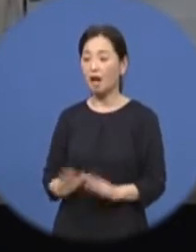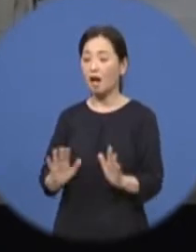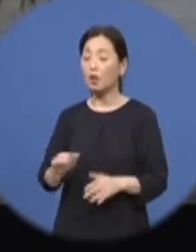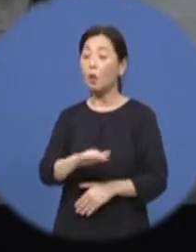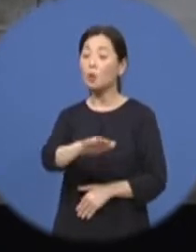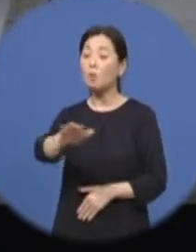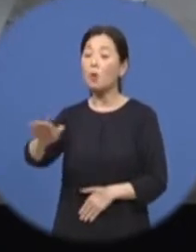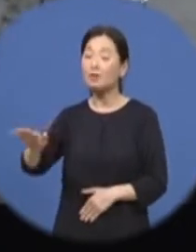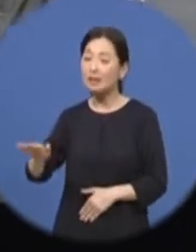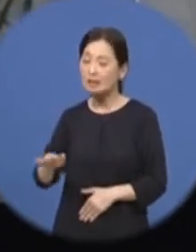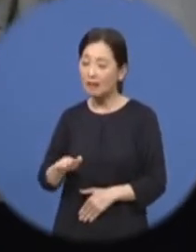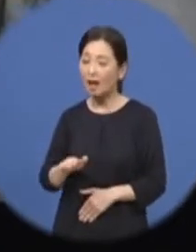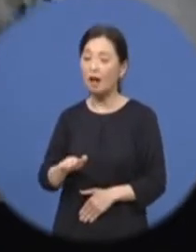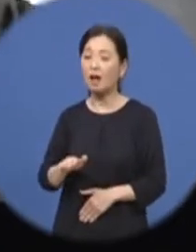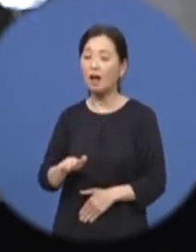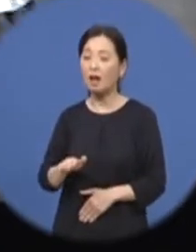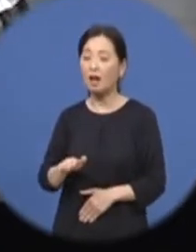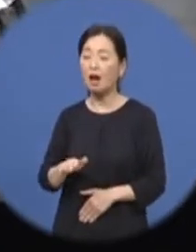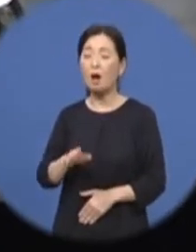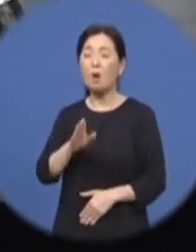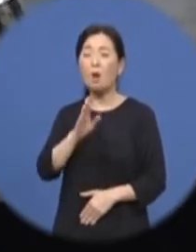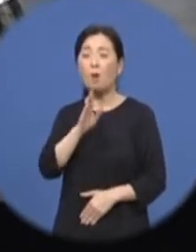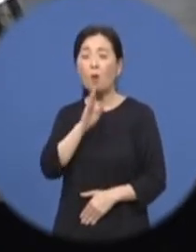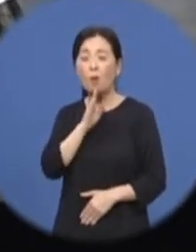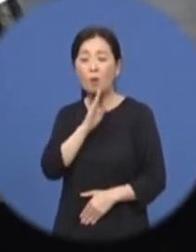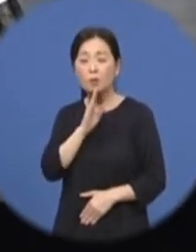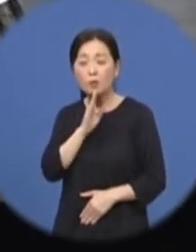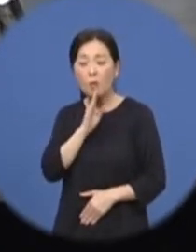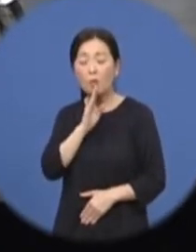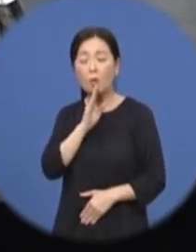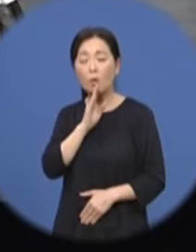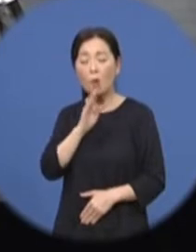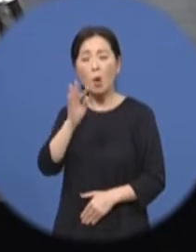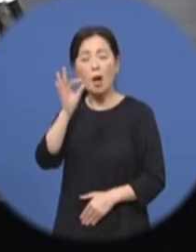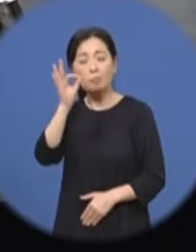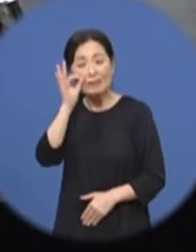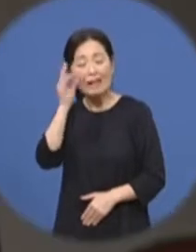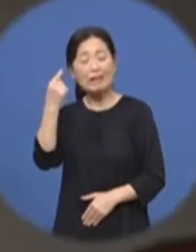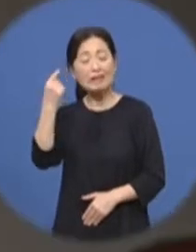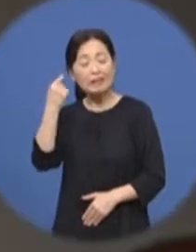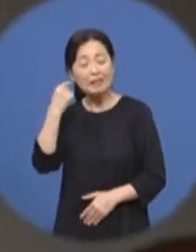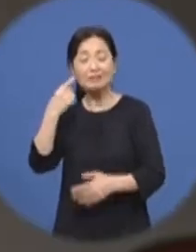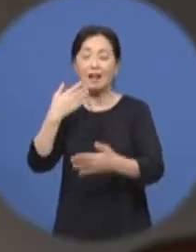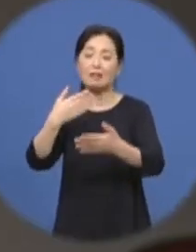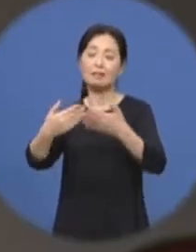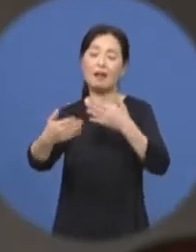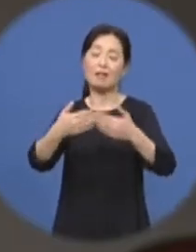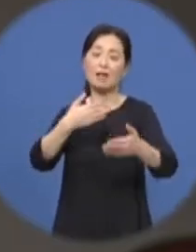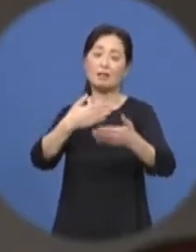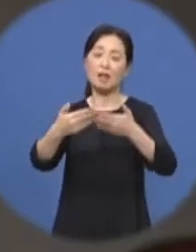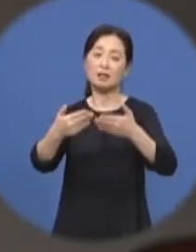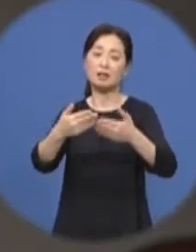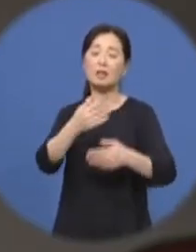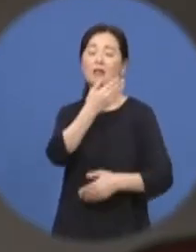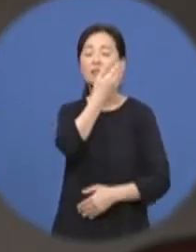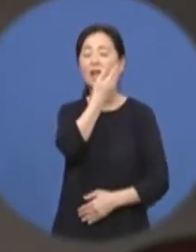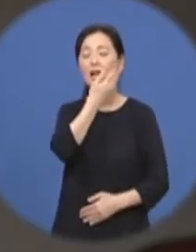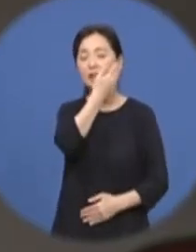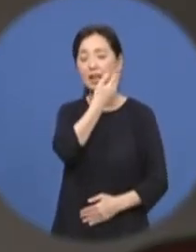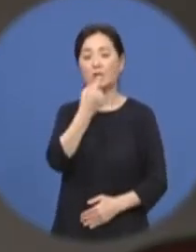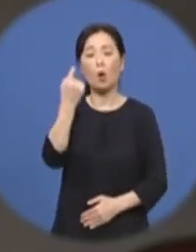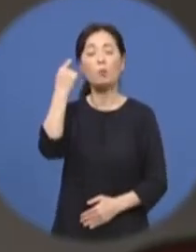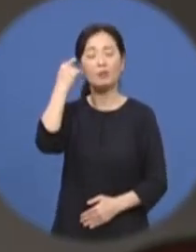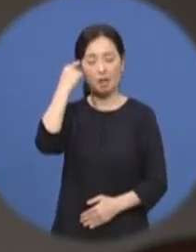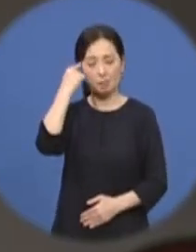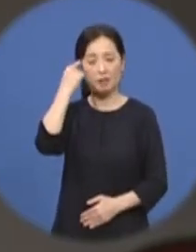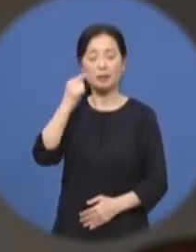から、いろんな本物のことをこう見たり聞いたり、はい、体験したりということがすごく大切だとまず思って